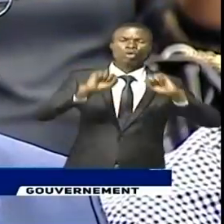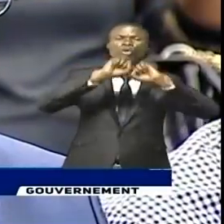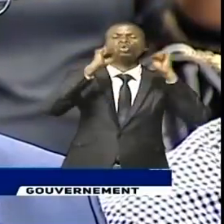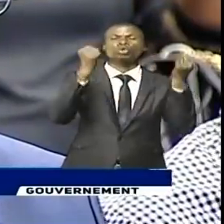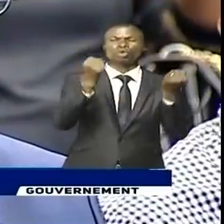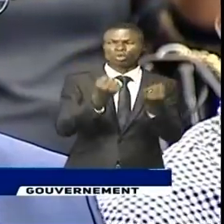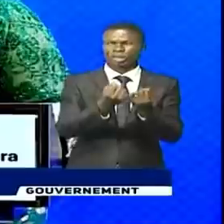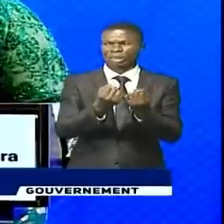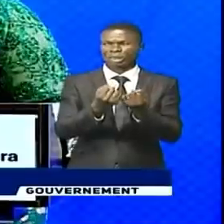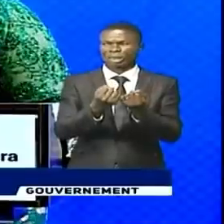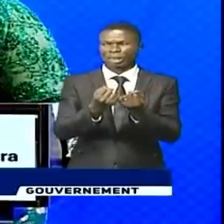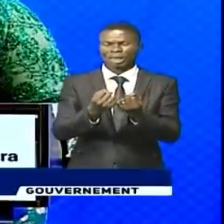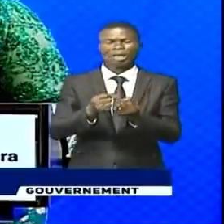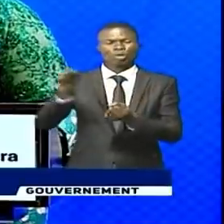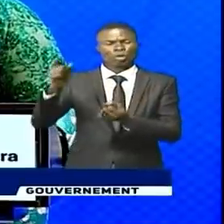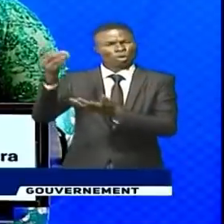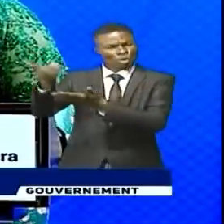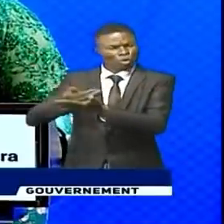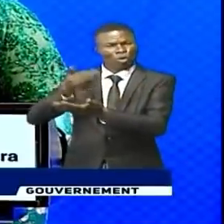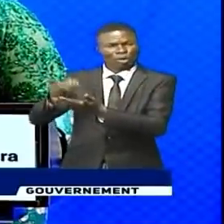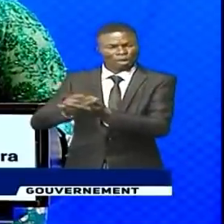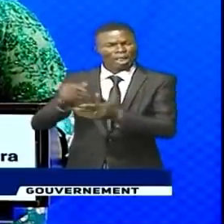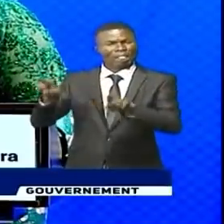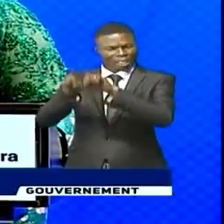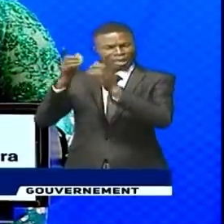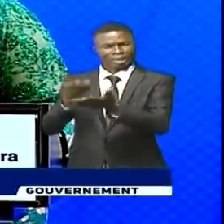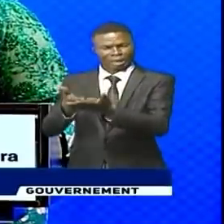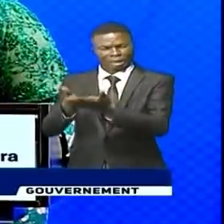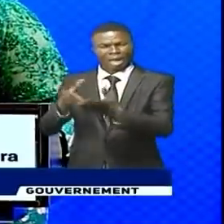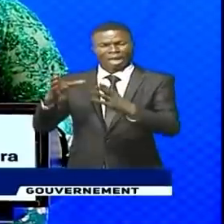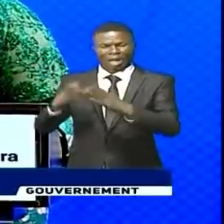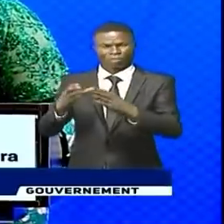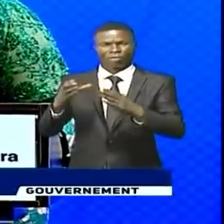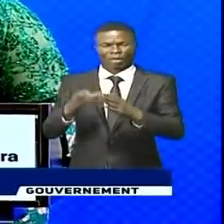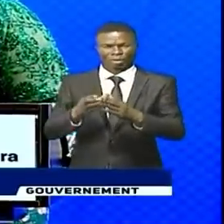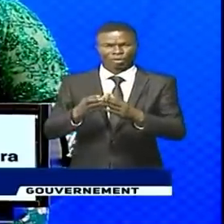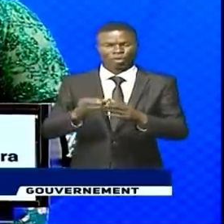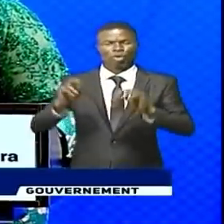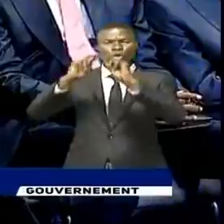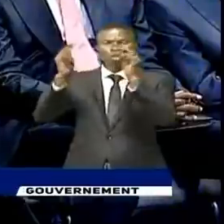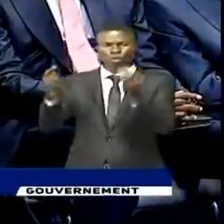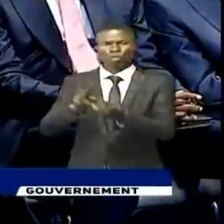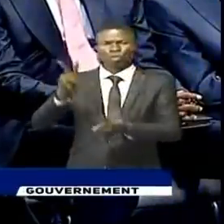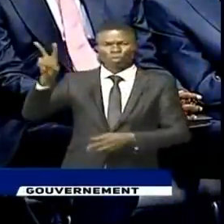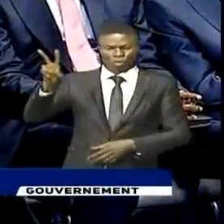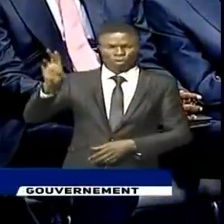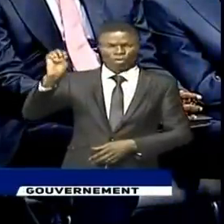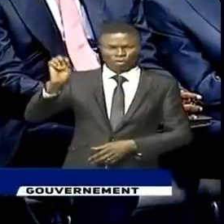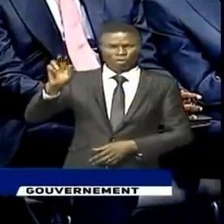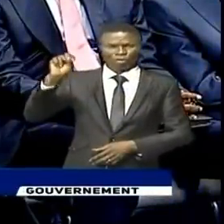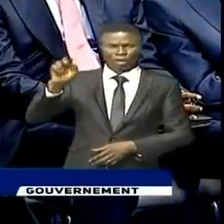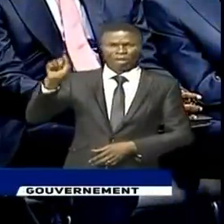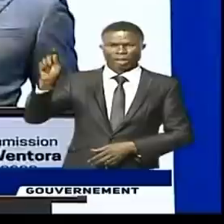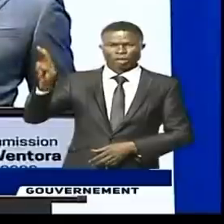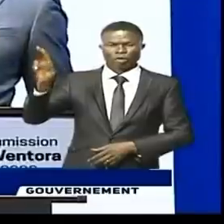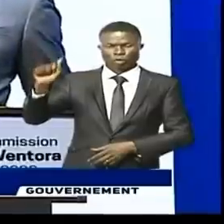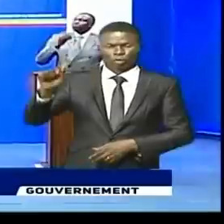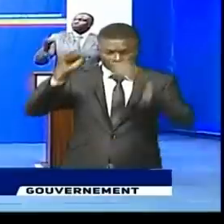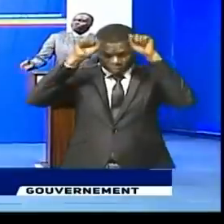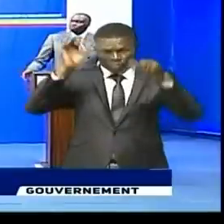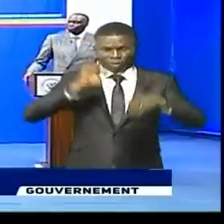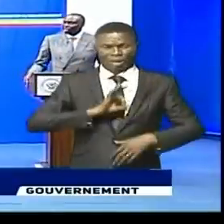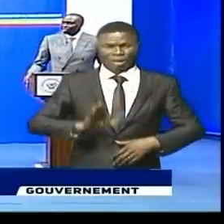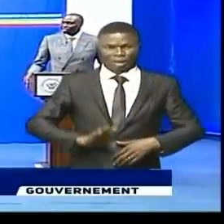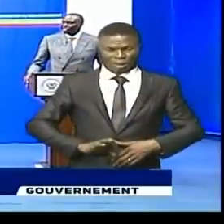qui avait aussi des litiges avec le groupe ventura le président félix ce qu'il a voulu